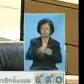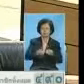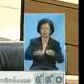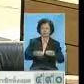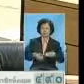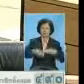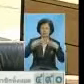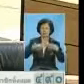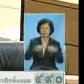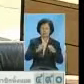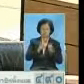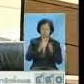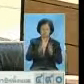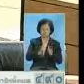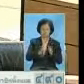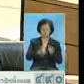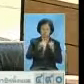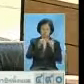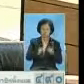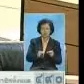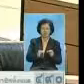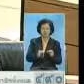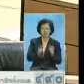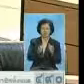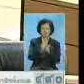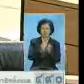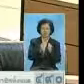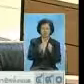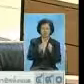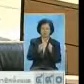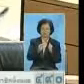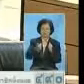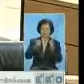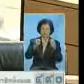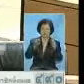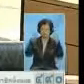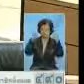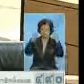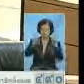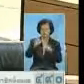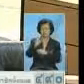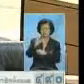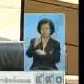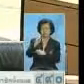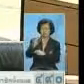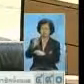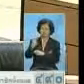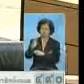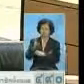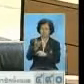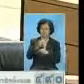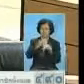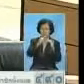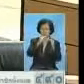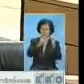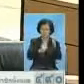ในประเทศของผมก่อนเราก็ไปตกลงกับผู้ผลิตสิครับในวันนี้ผมทราบว่ารัฐมนตรีรัฐวุฒิไปตกลงกับเขามาว่าลด 300,000